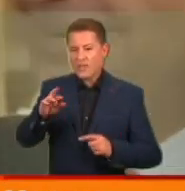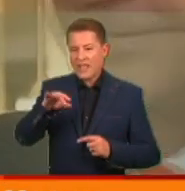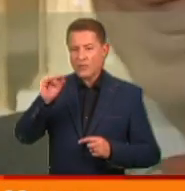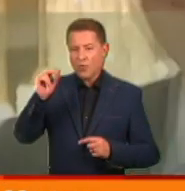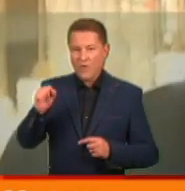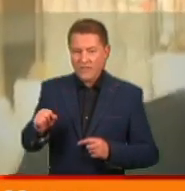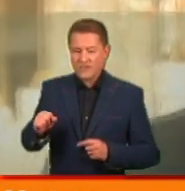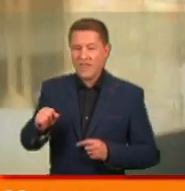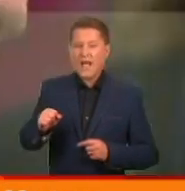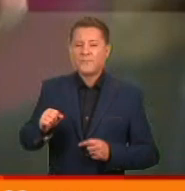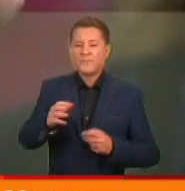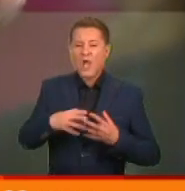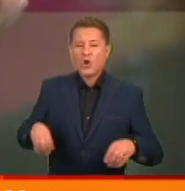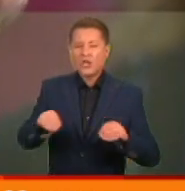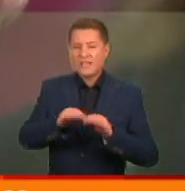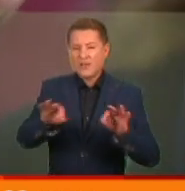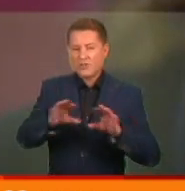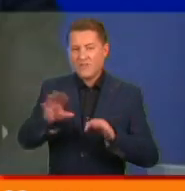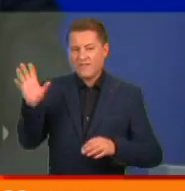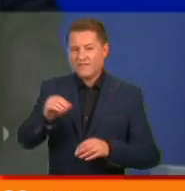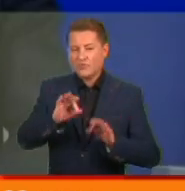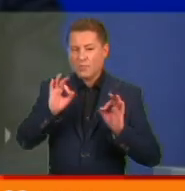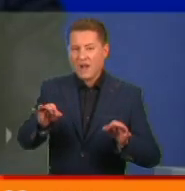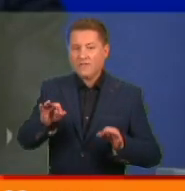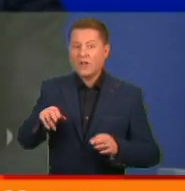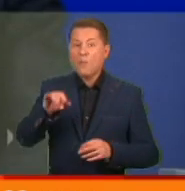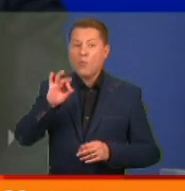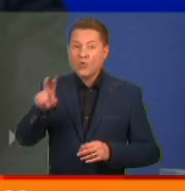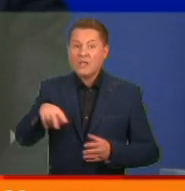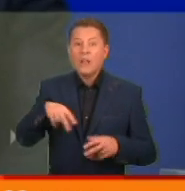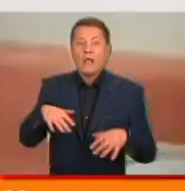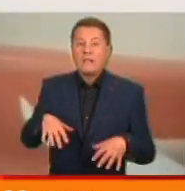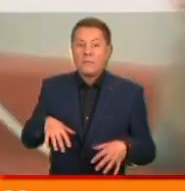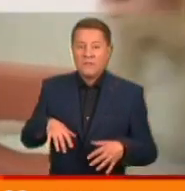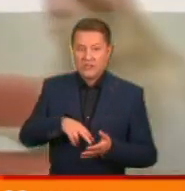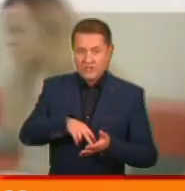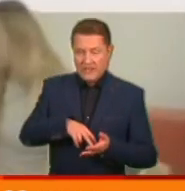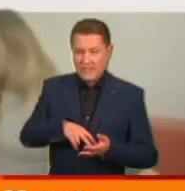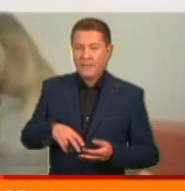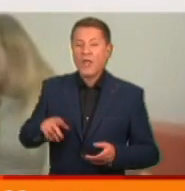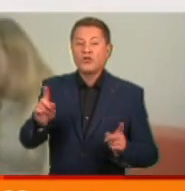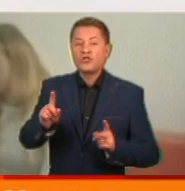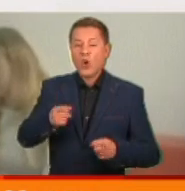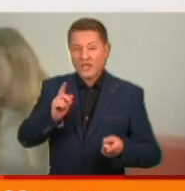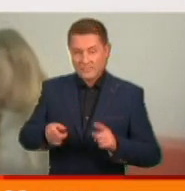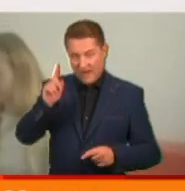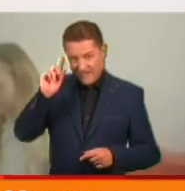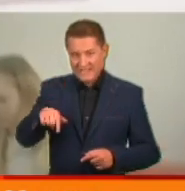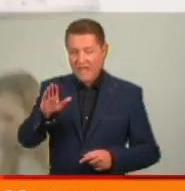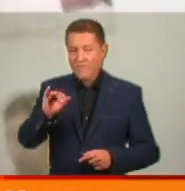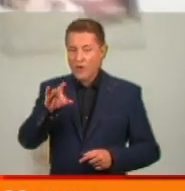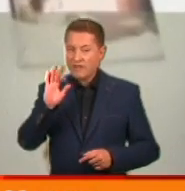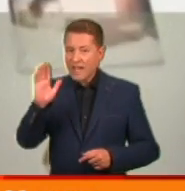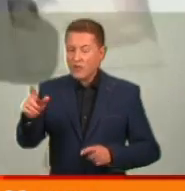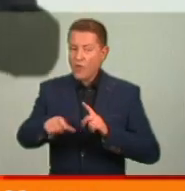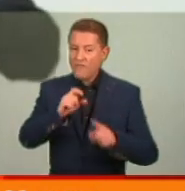Міжфракційна родина зараз розповість усю правду. Путін тріпіщі. Та що насправді знав Вороненков? Відповідь